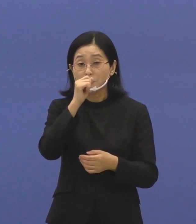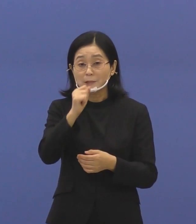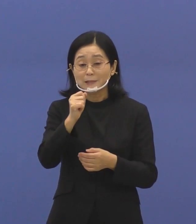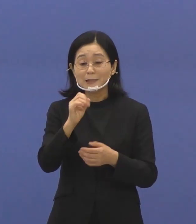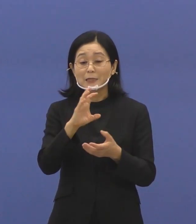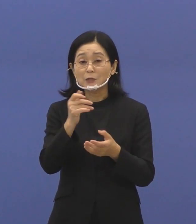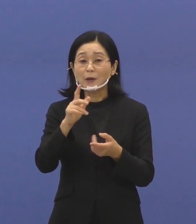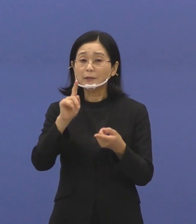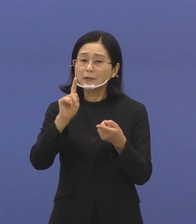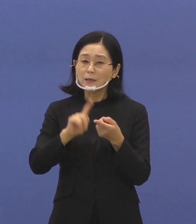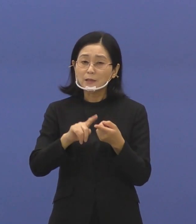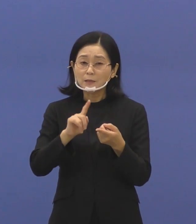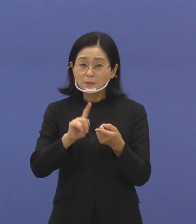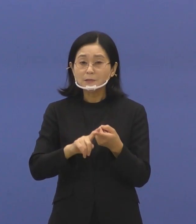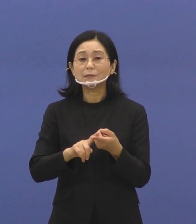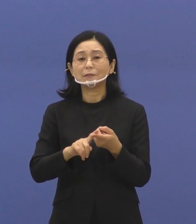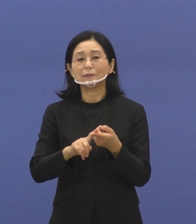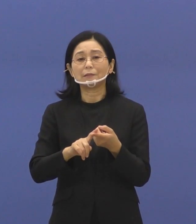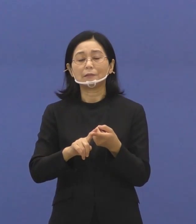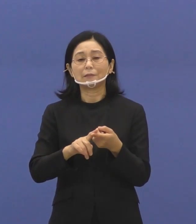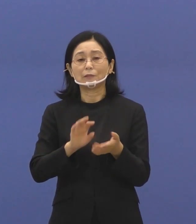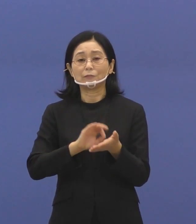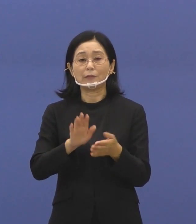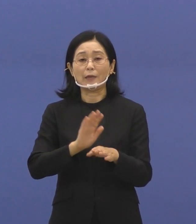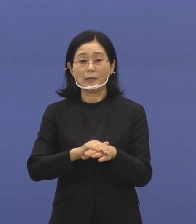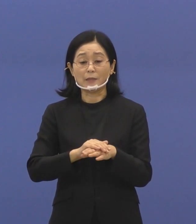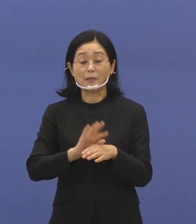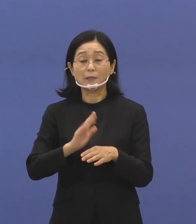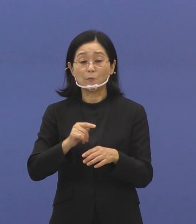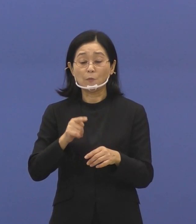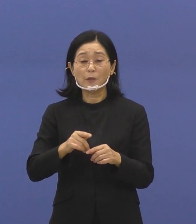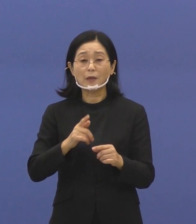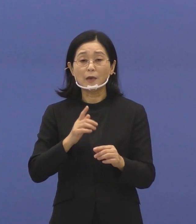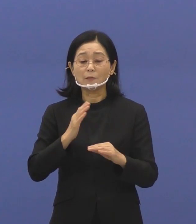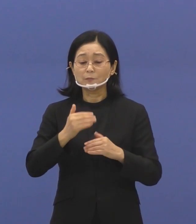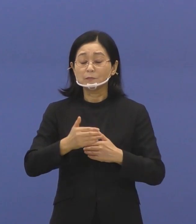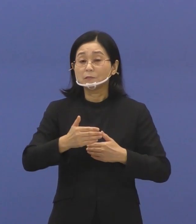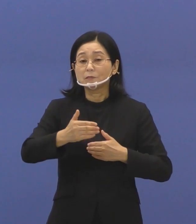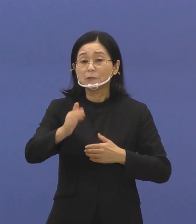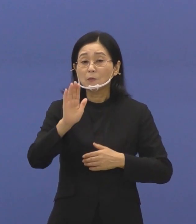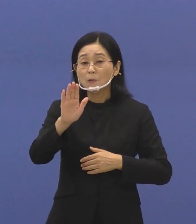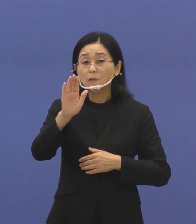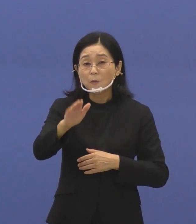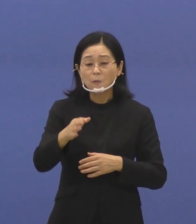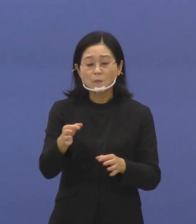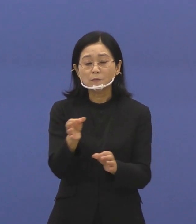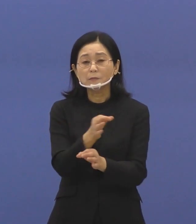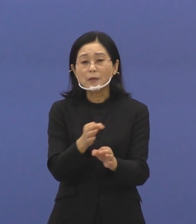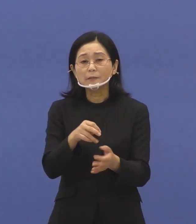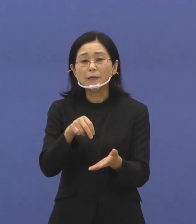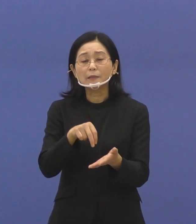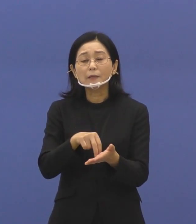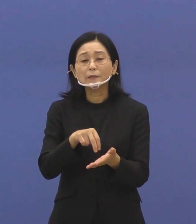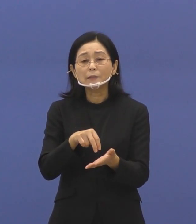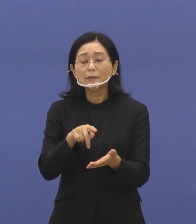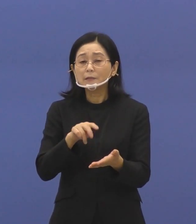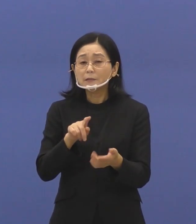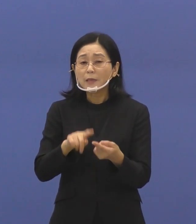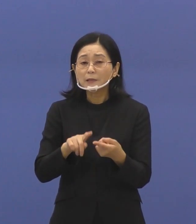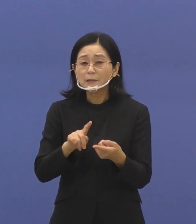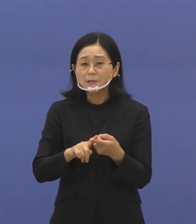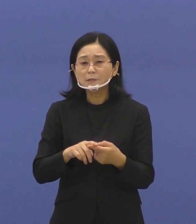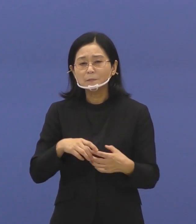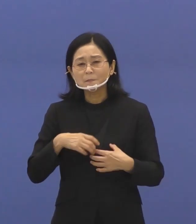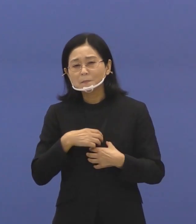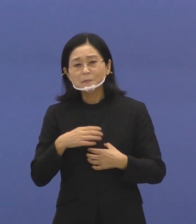岩手らしさを生かしながら、しかし中長期的にこの財政的に困らないような、まあ、そういう行財政のあり